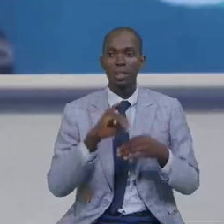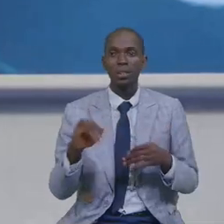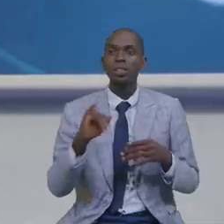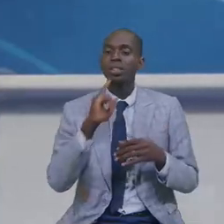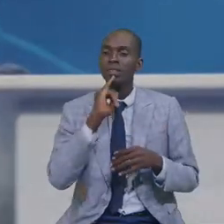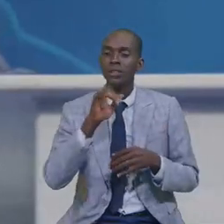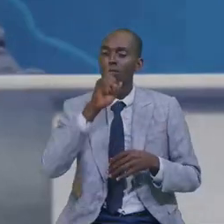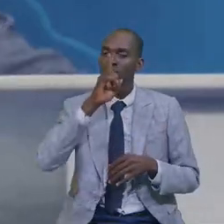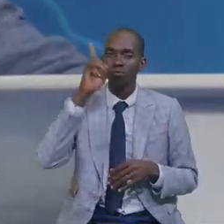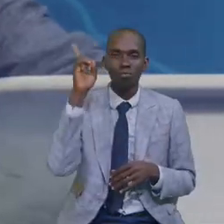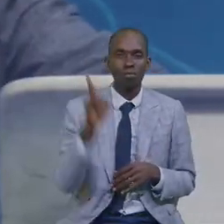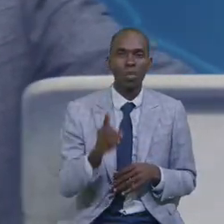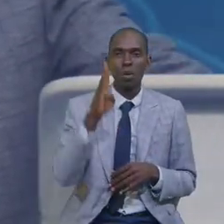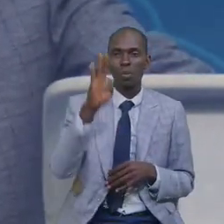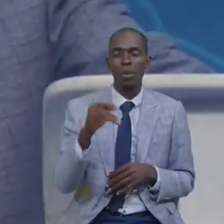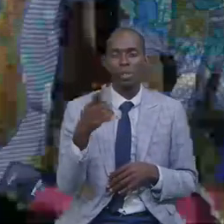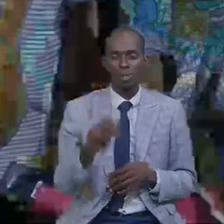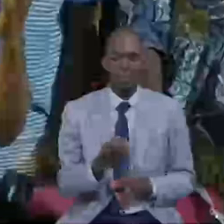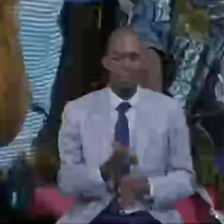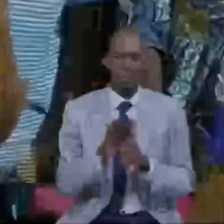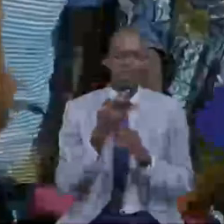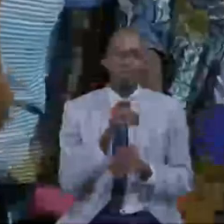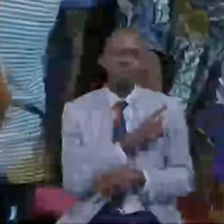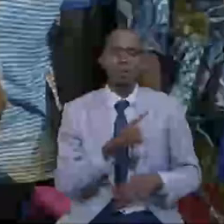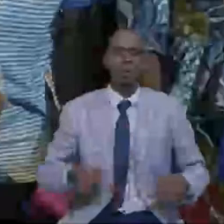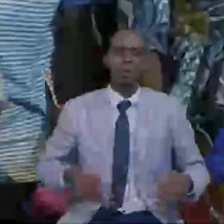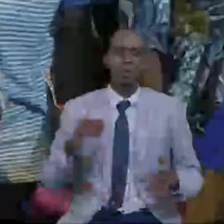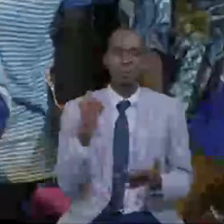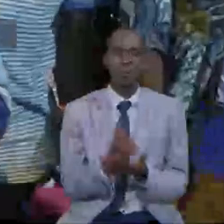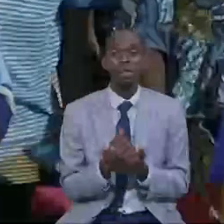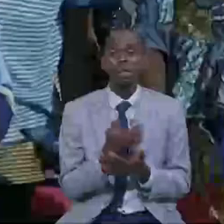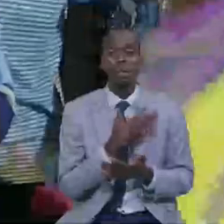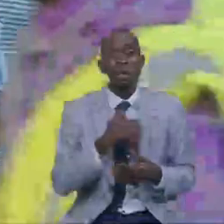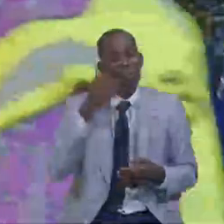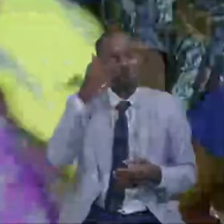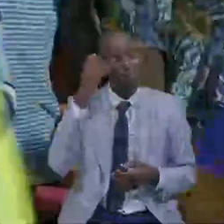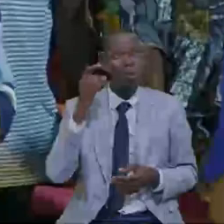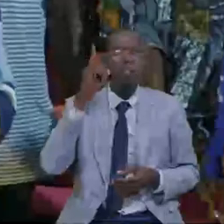ta guérison est garantie par la fidélité de Dieu